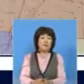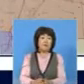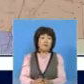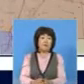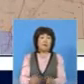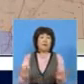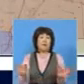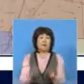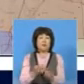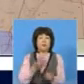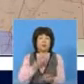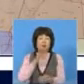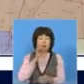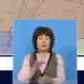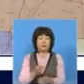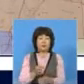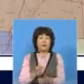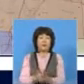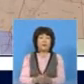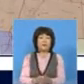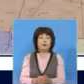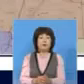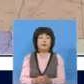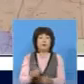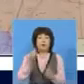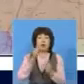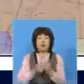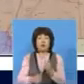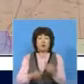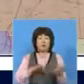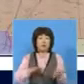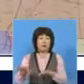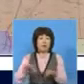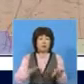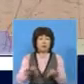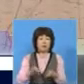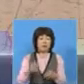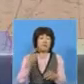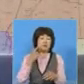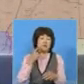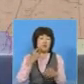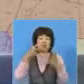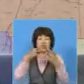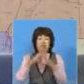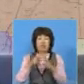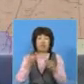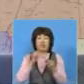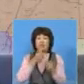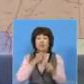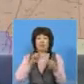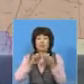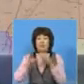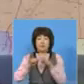Вместе с тем хочу дать ясность. По каждому проекту проходит у нас экологическая экспертиза. Основной